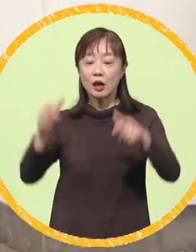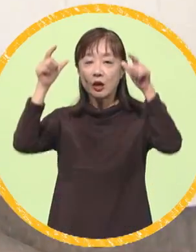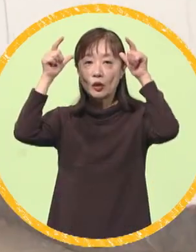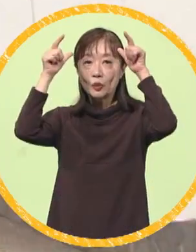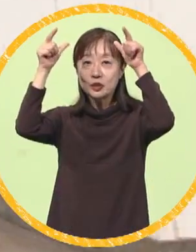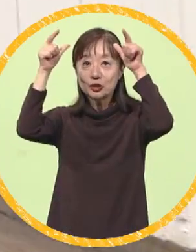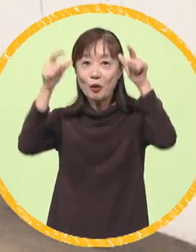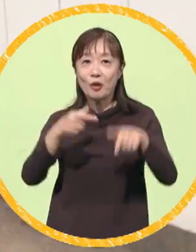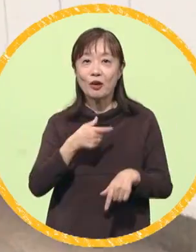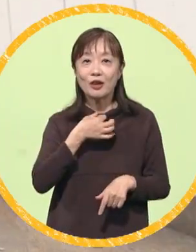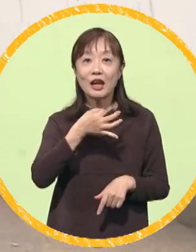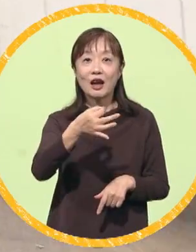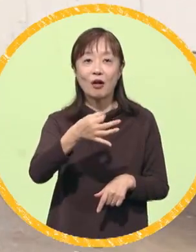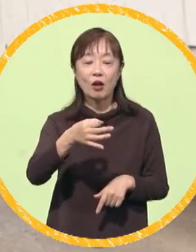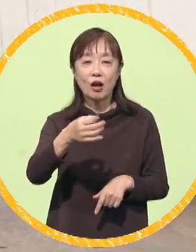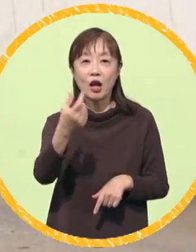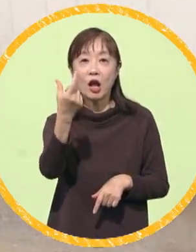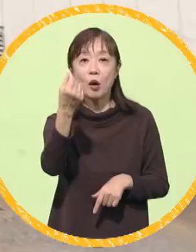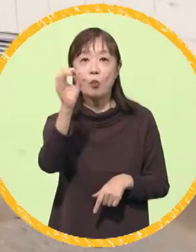って言いましたよ